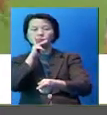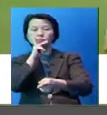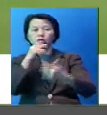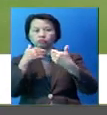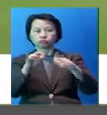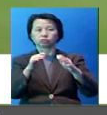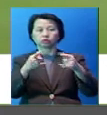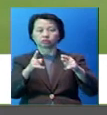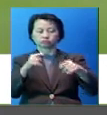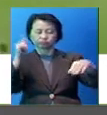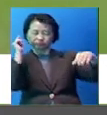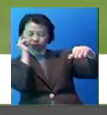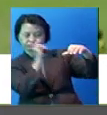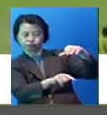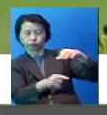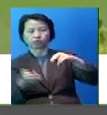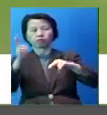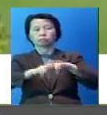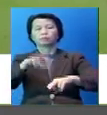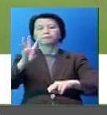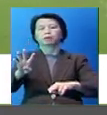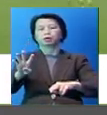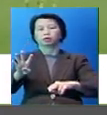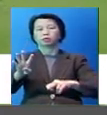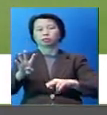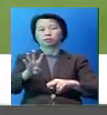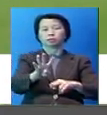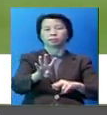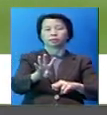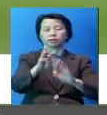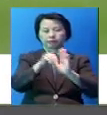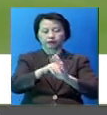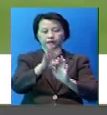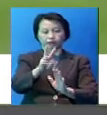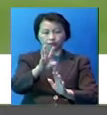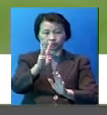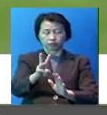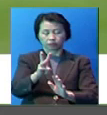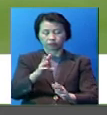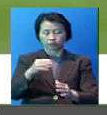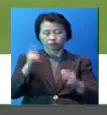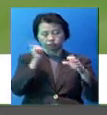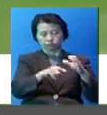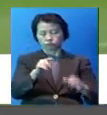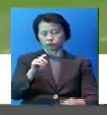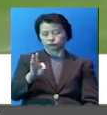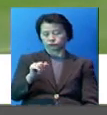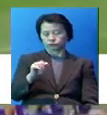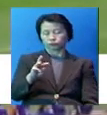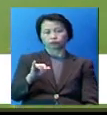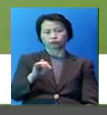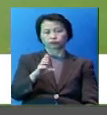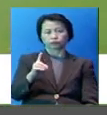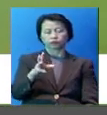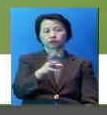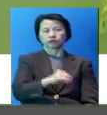membuka ruang jentera serangan untuk menambah gol keempat pada minit ke-66 jaringan Muhammad Fayad Muhammad Zulkifli Amin.